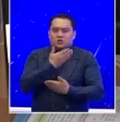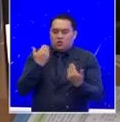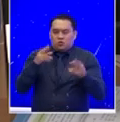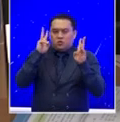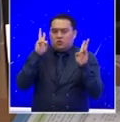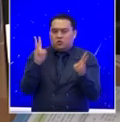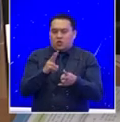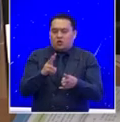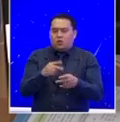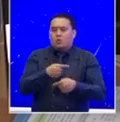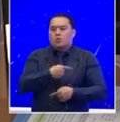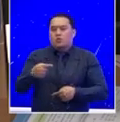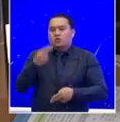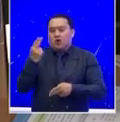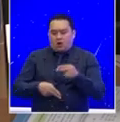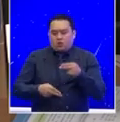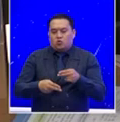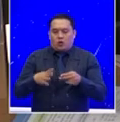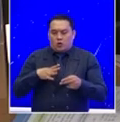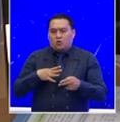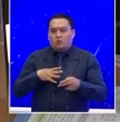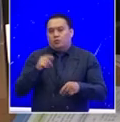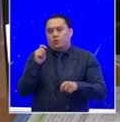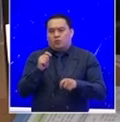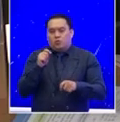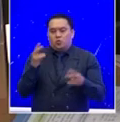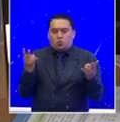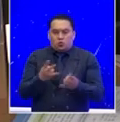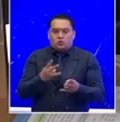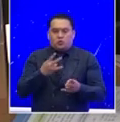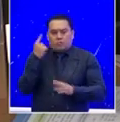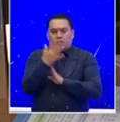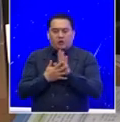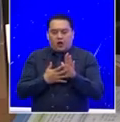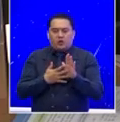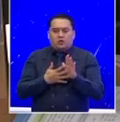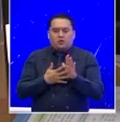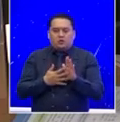плодотворно по истечении времени – вот это тоже нам еще нужно будет